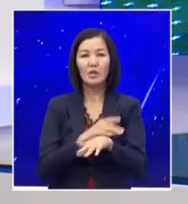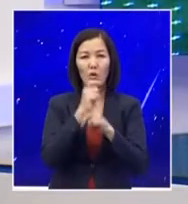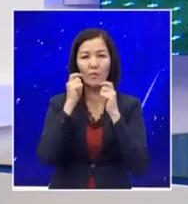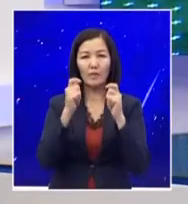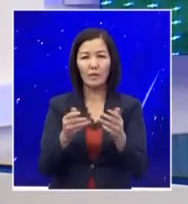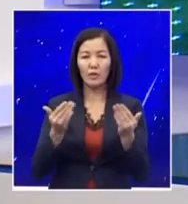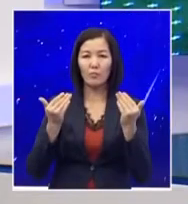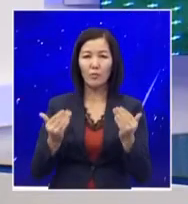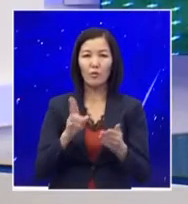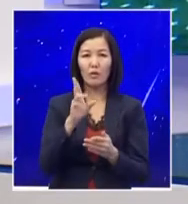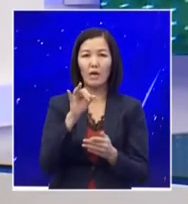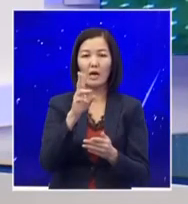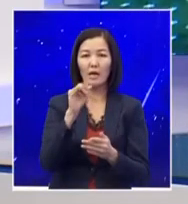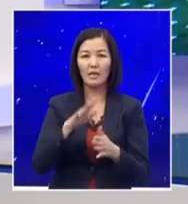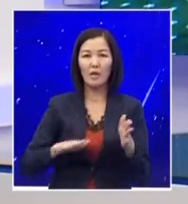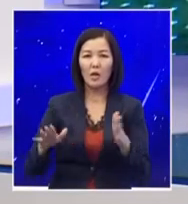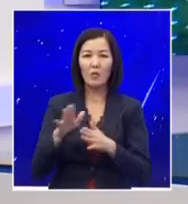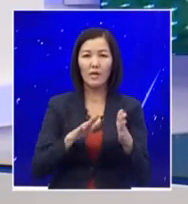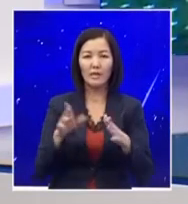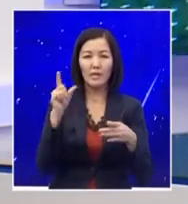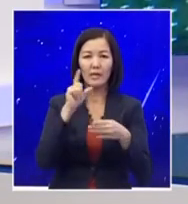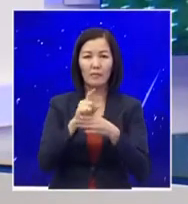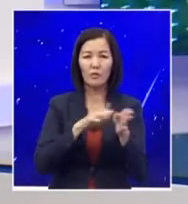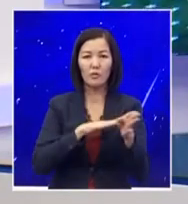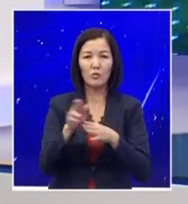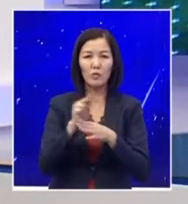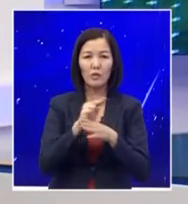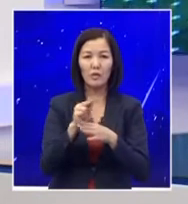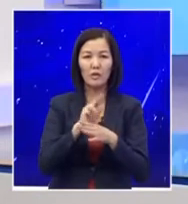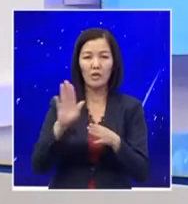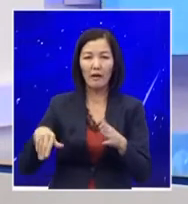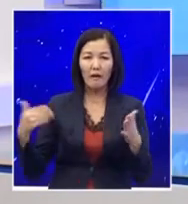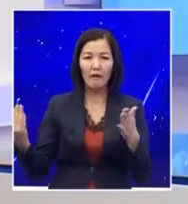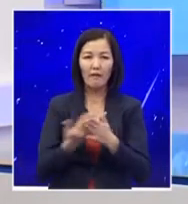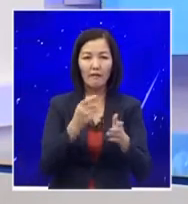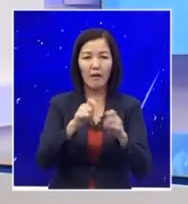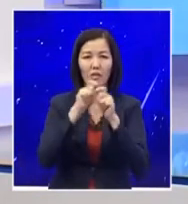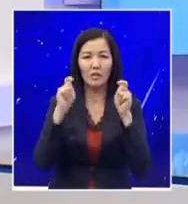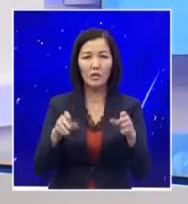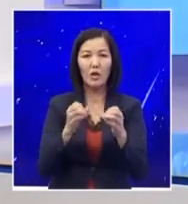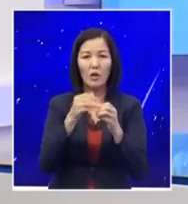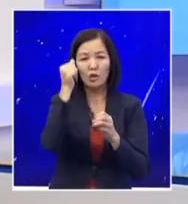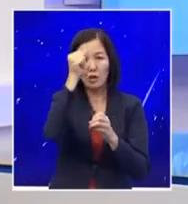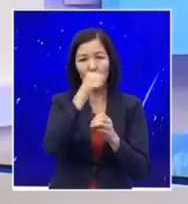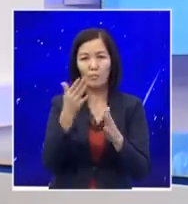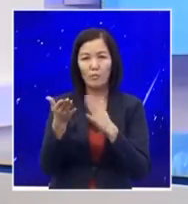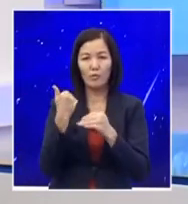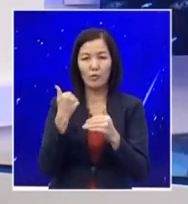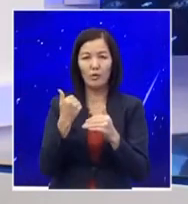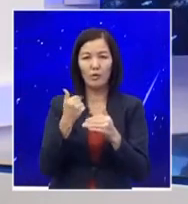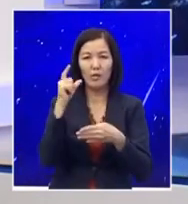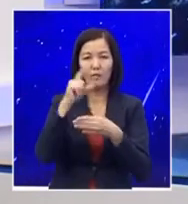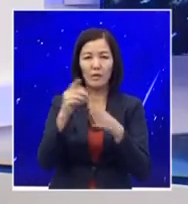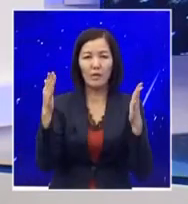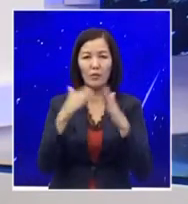Сауапты іс. Бүгін Қаратал аудандық мешітінің ғимараты күрделі реконструкциядан кейін қайта ашылды. Осыдан 15 жыл бұрын салынған